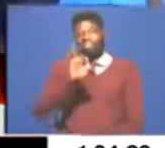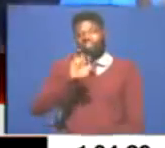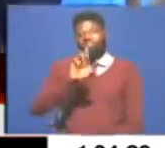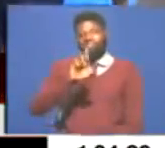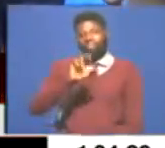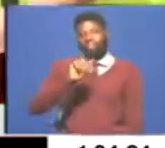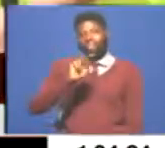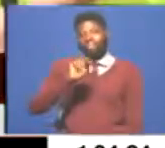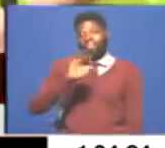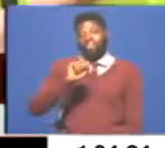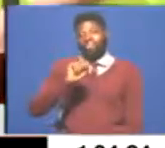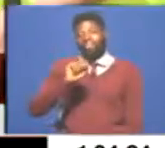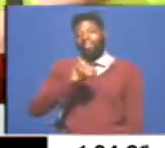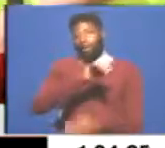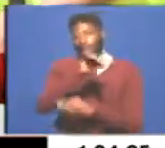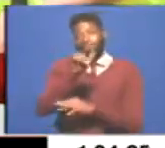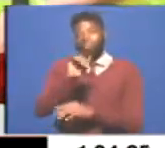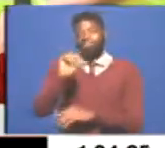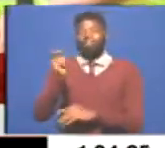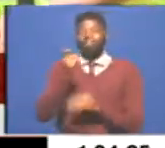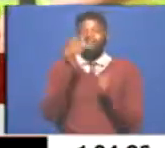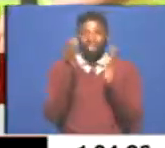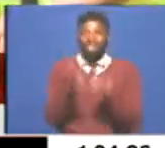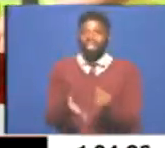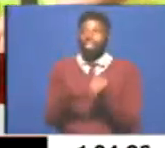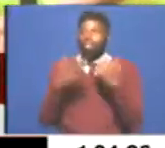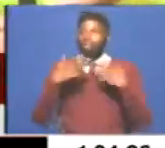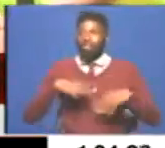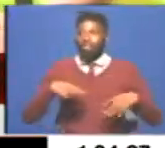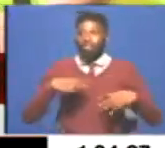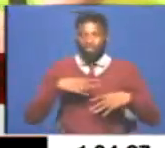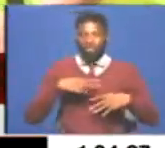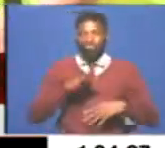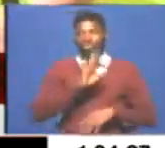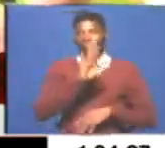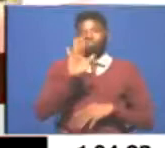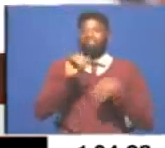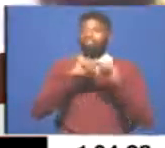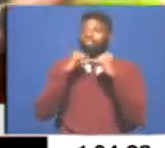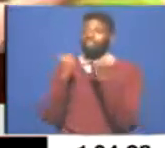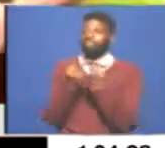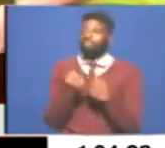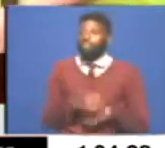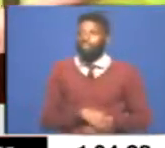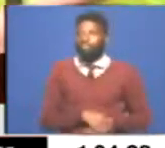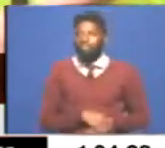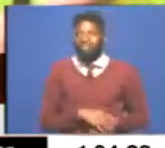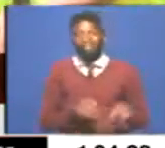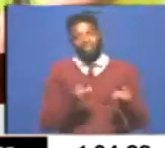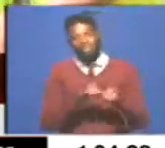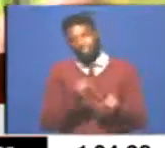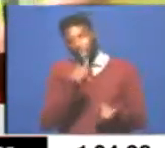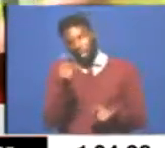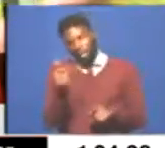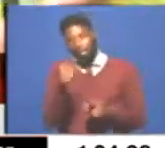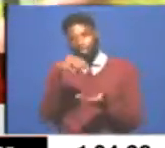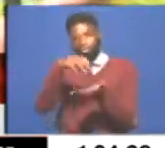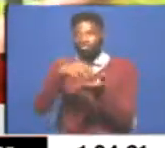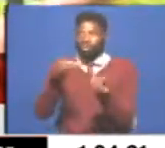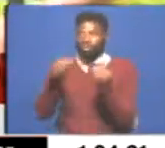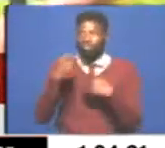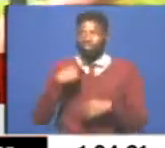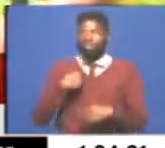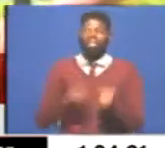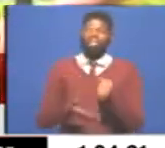in the society. Sasa ninataka mnipatie kiti ingine, nitengeneze bungo. Kiti ile